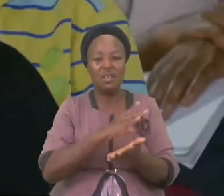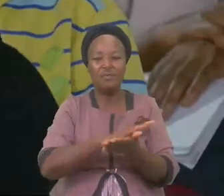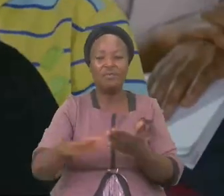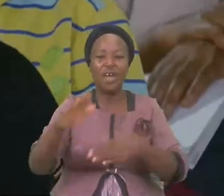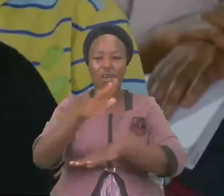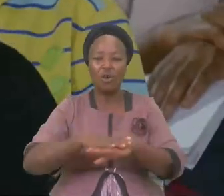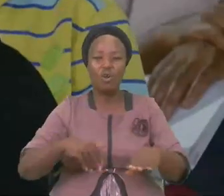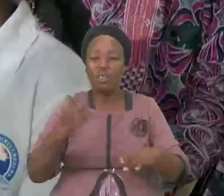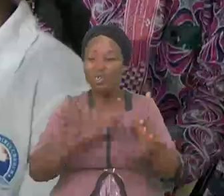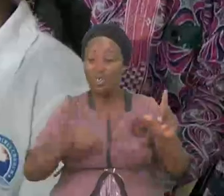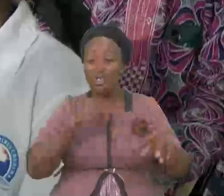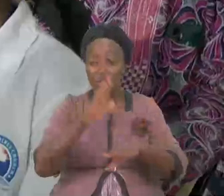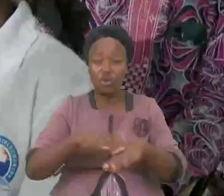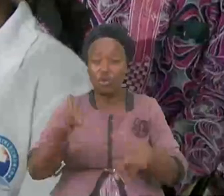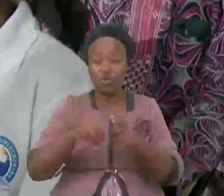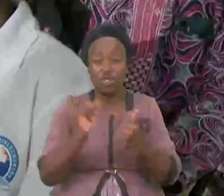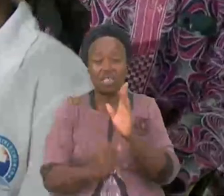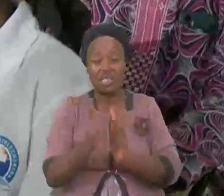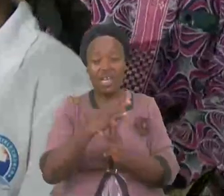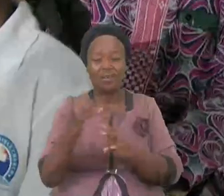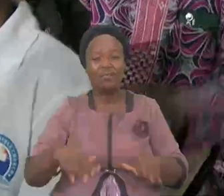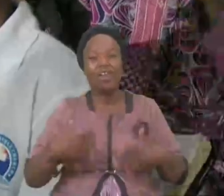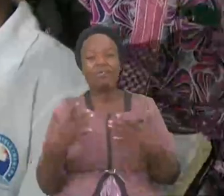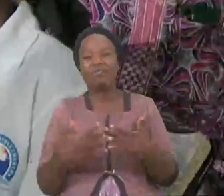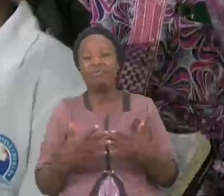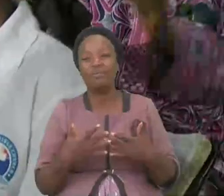divin, Dieu t'appelle à ce type de vie.